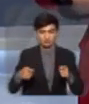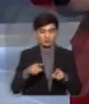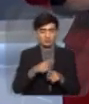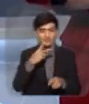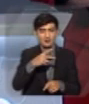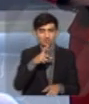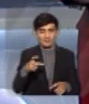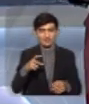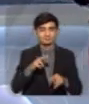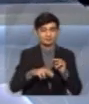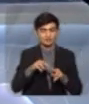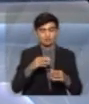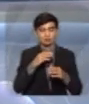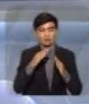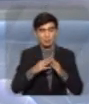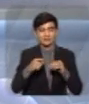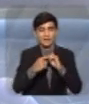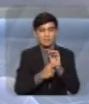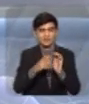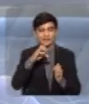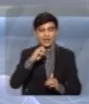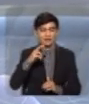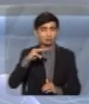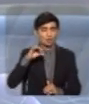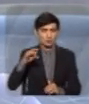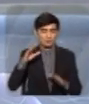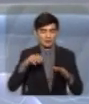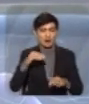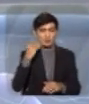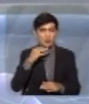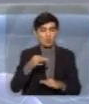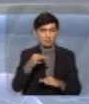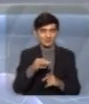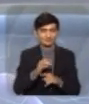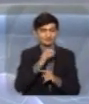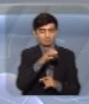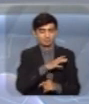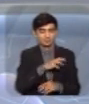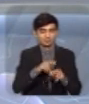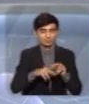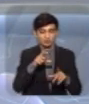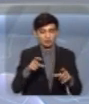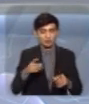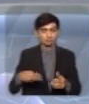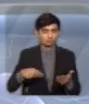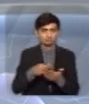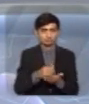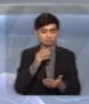для реконструкции домов в 17-м секторе, курируемом Акмолинской областью, требуют выплатить им обещанные